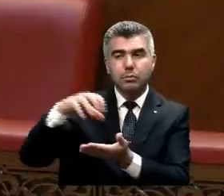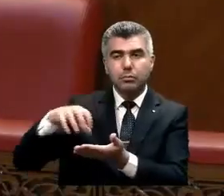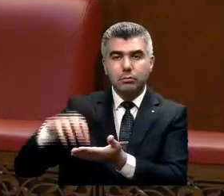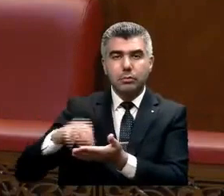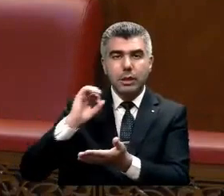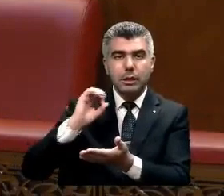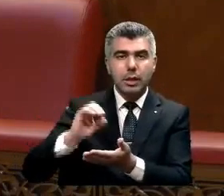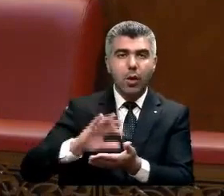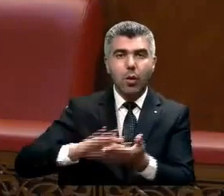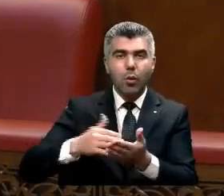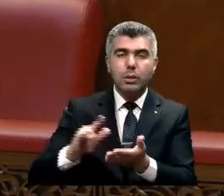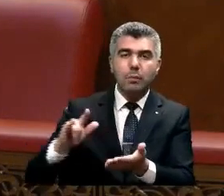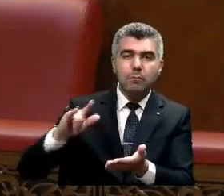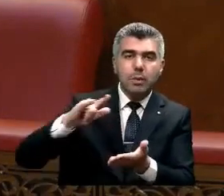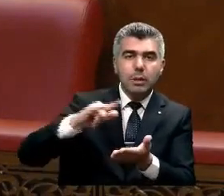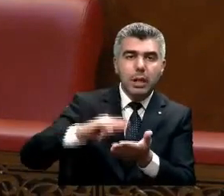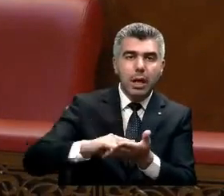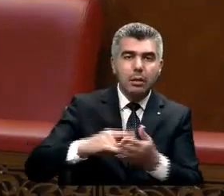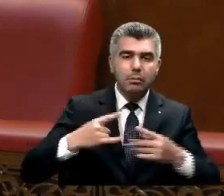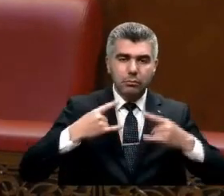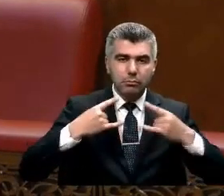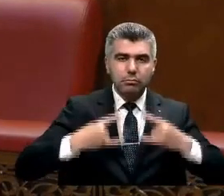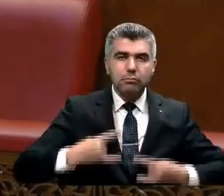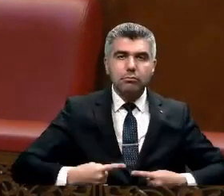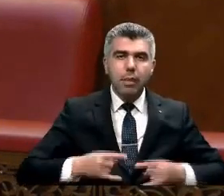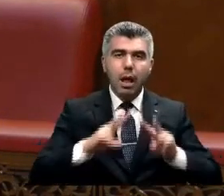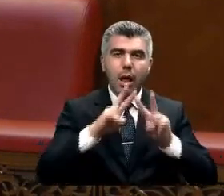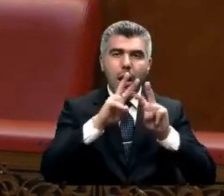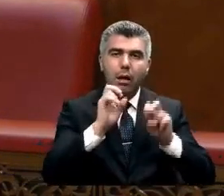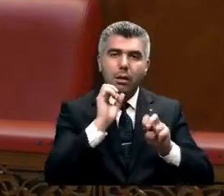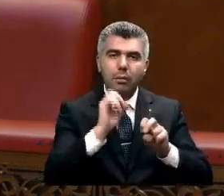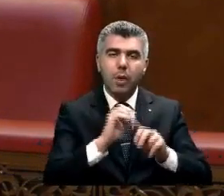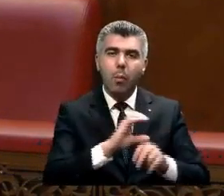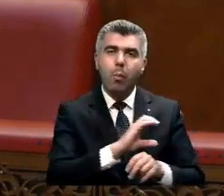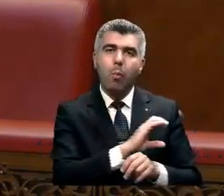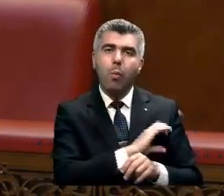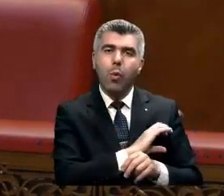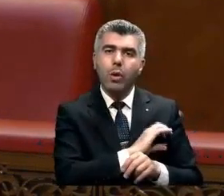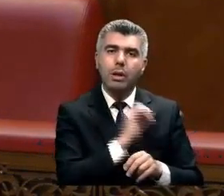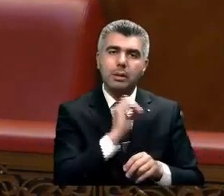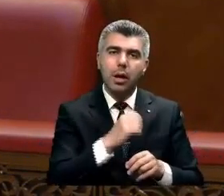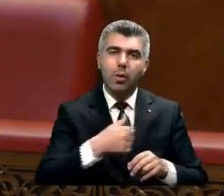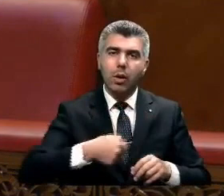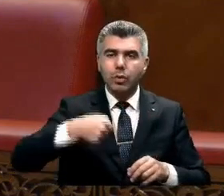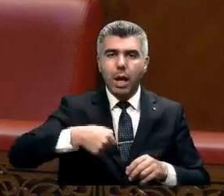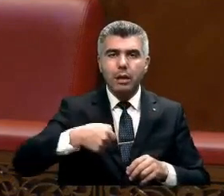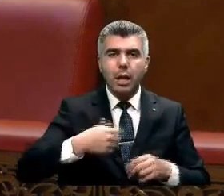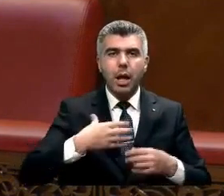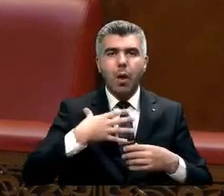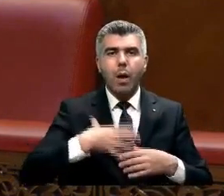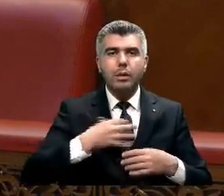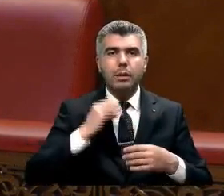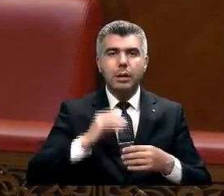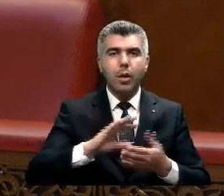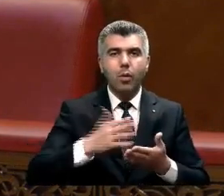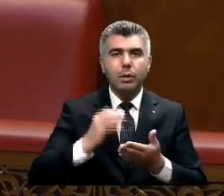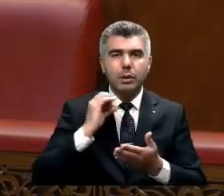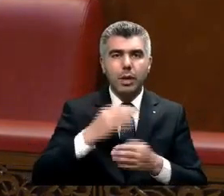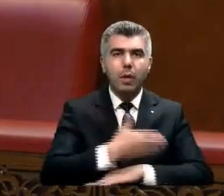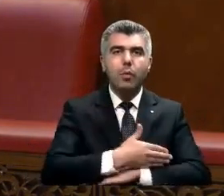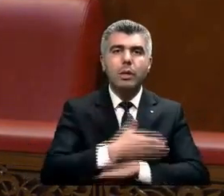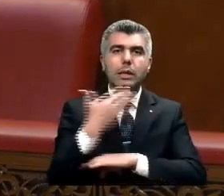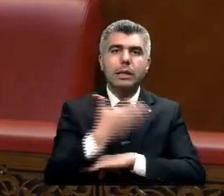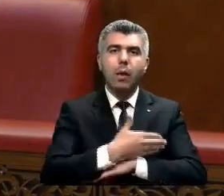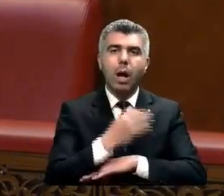انزال المسافرين والمراقبه الصحيه عند الوصول وشرطه الحدود وتسليم الامتعاء وكذا المراقبه الجمركيه عند